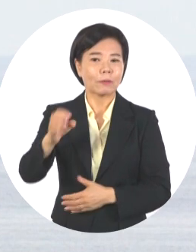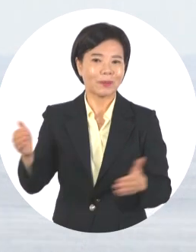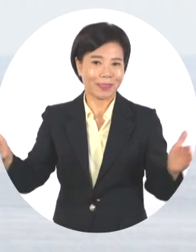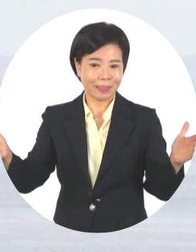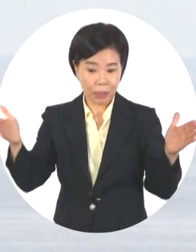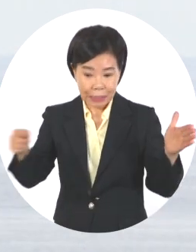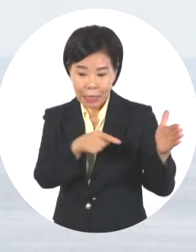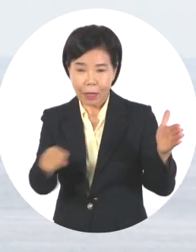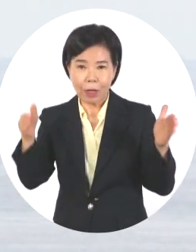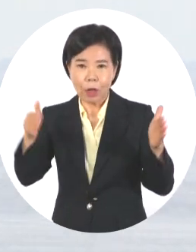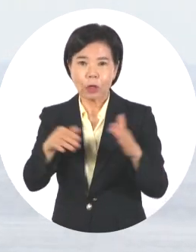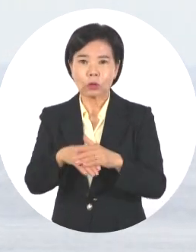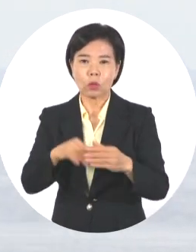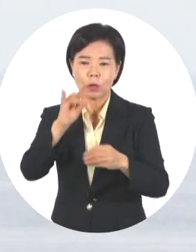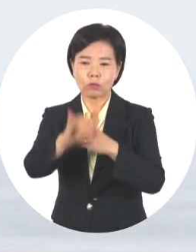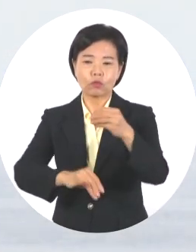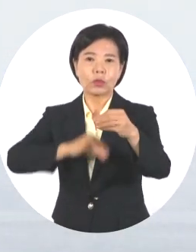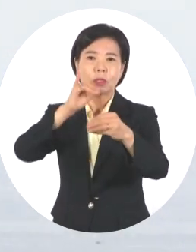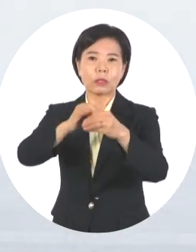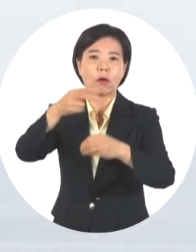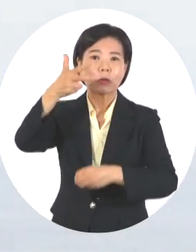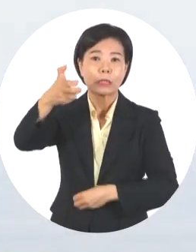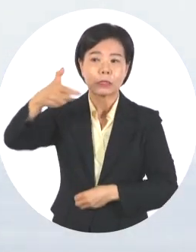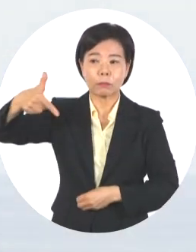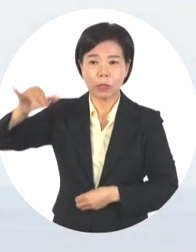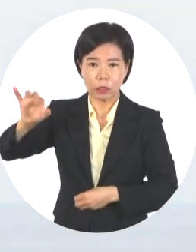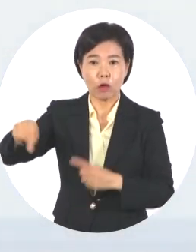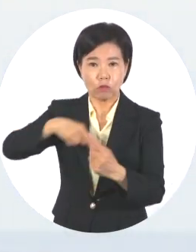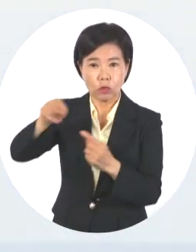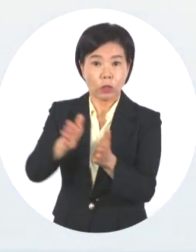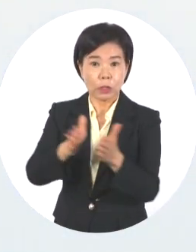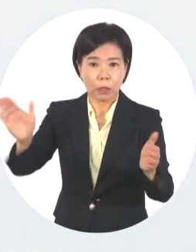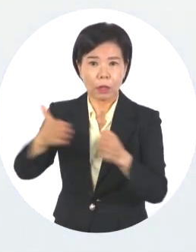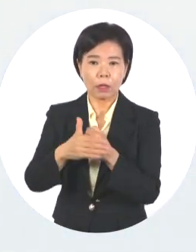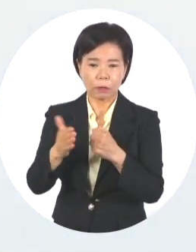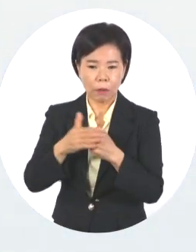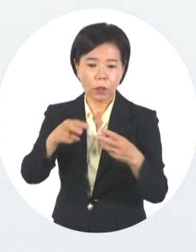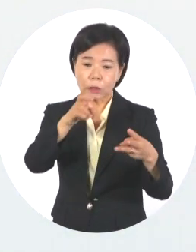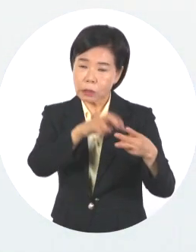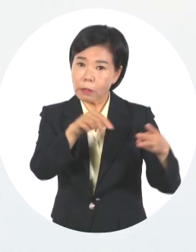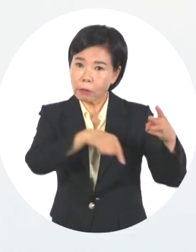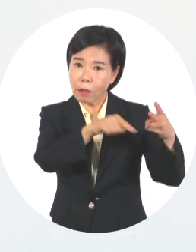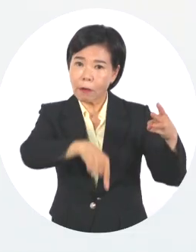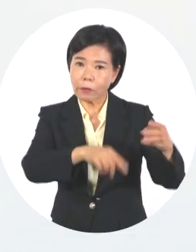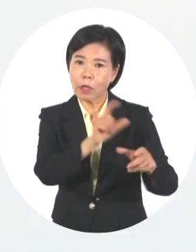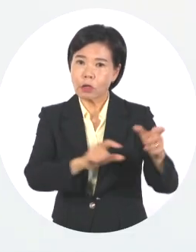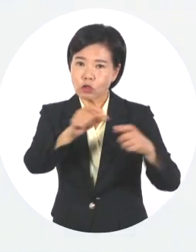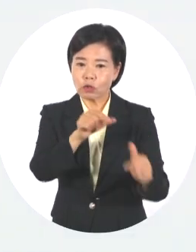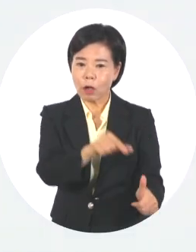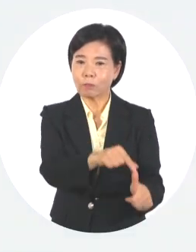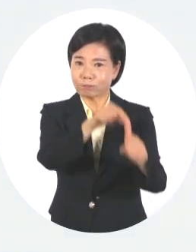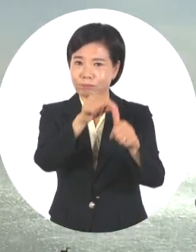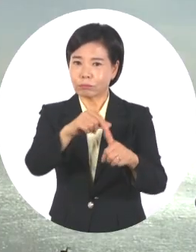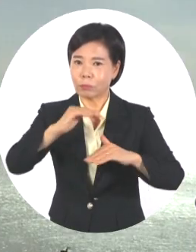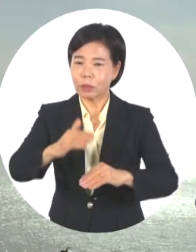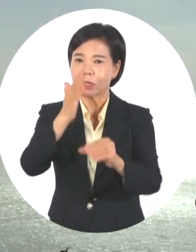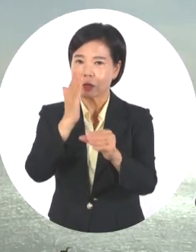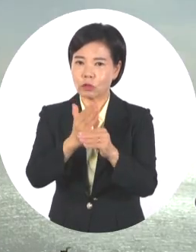2030년까지 관제 위성 70기 운영 계획에 따라 국가위성운영센터는 추가 채용을 진행